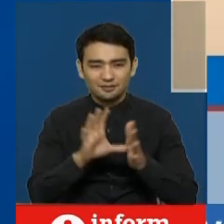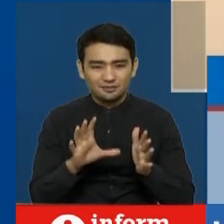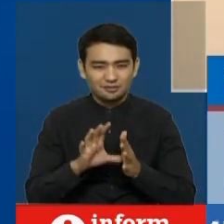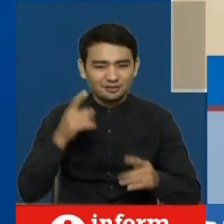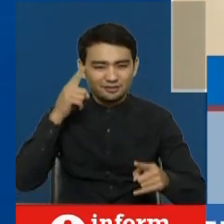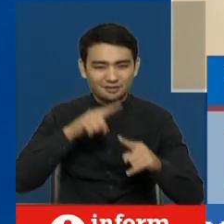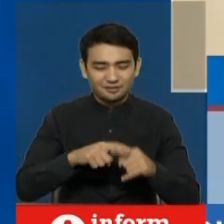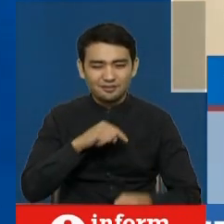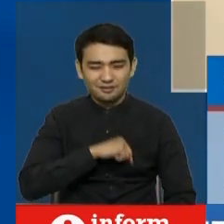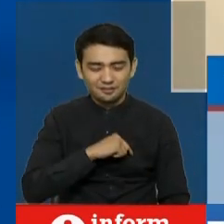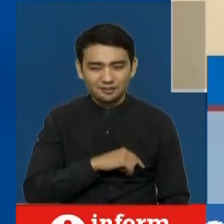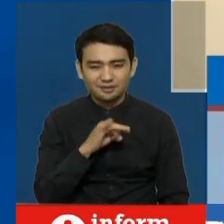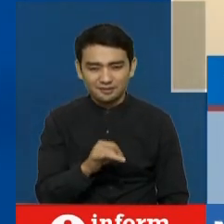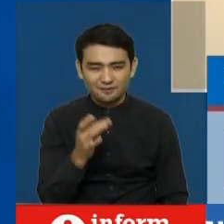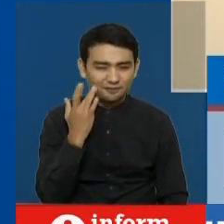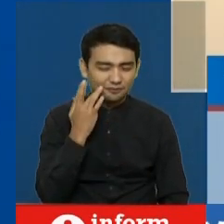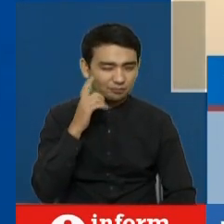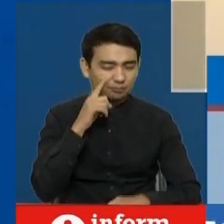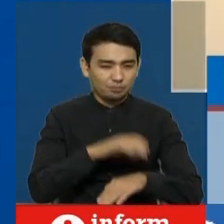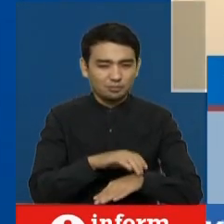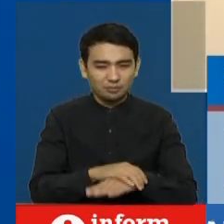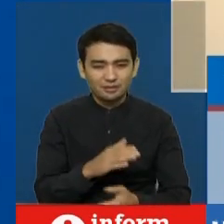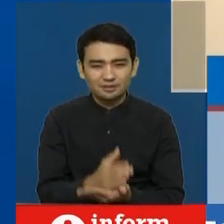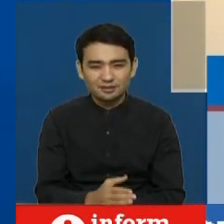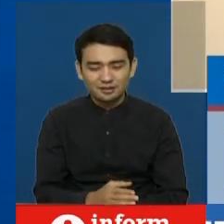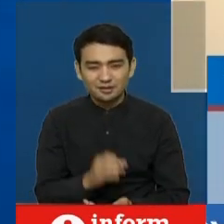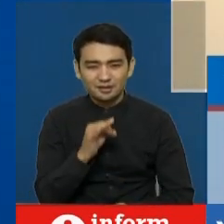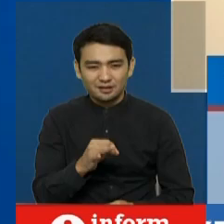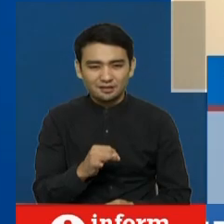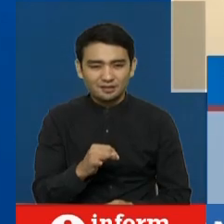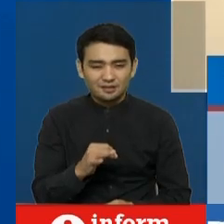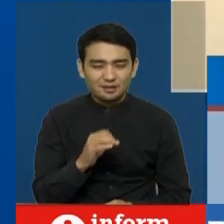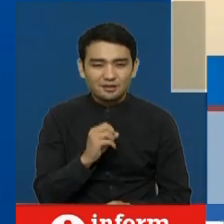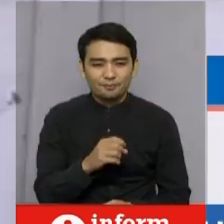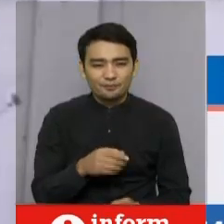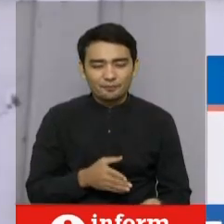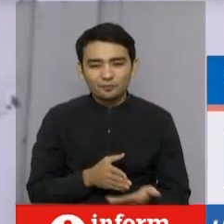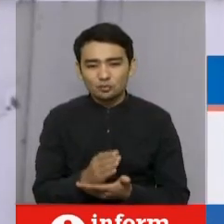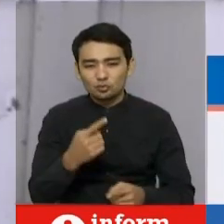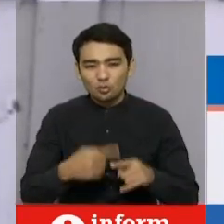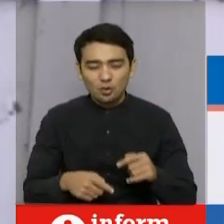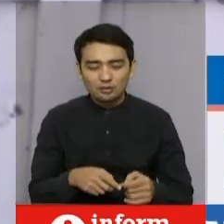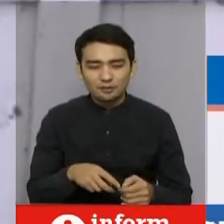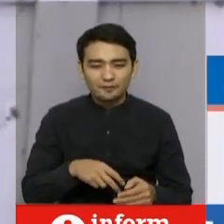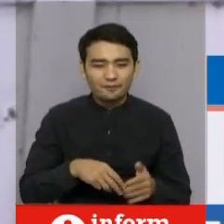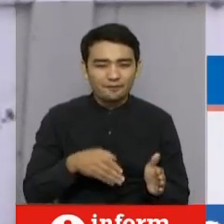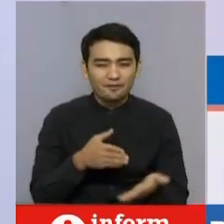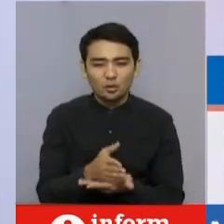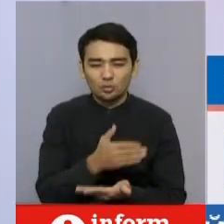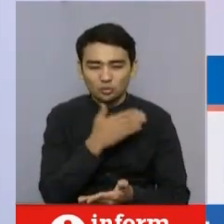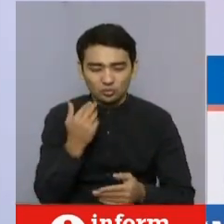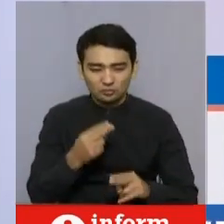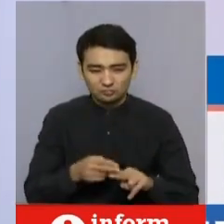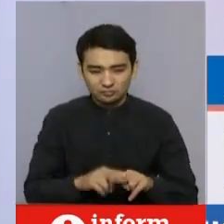электротехнического характера. Тут наиболее часто встречающиеся – это загромождение эвакуационных выходов. Несмотря на выявленные